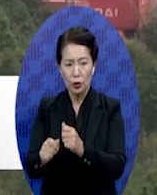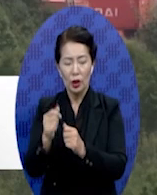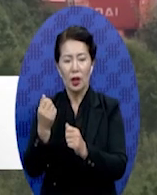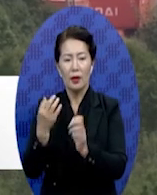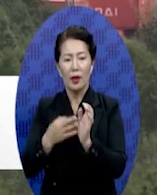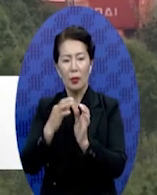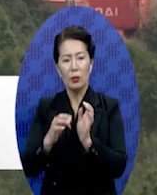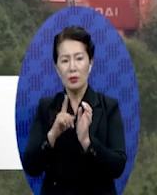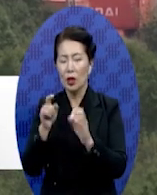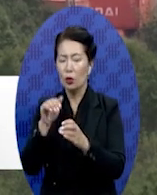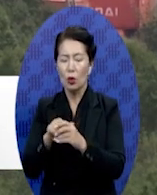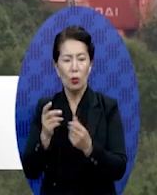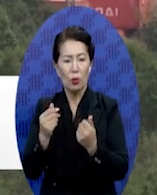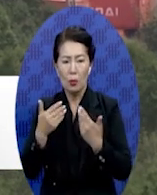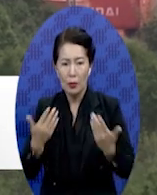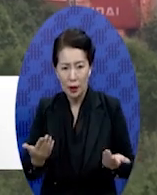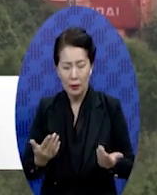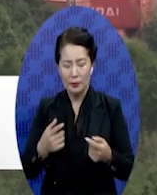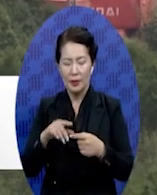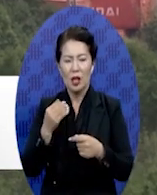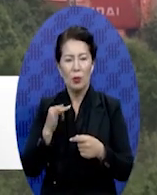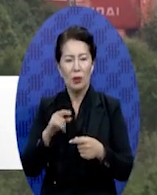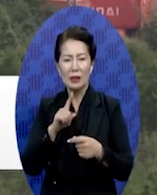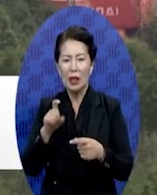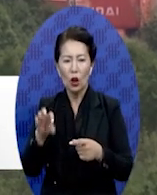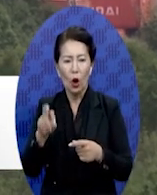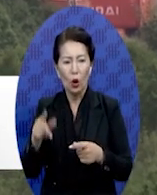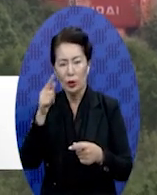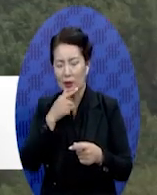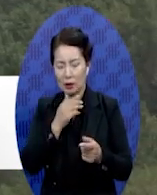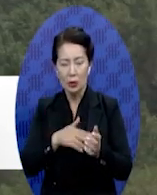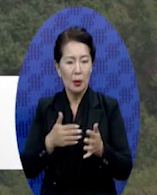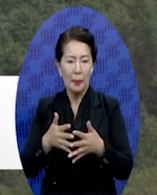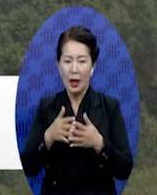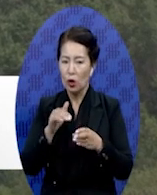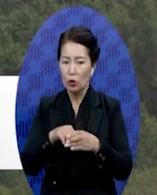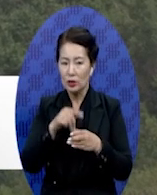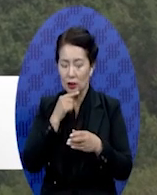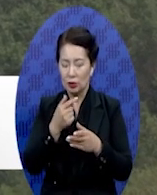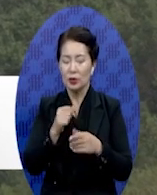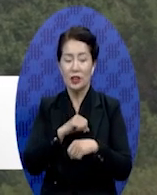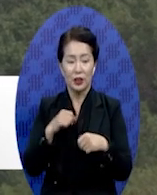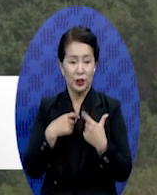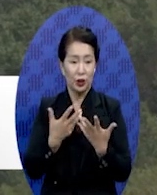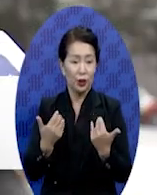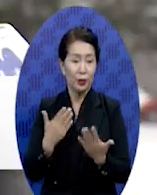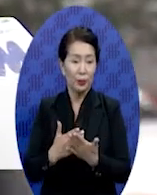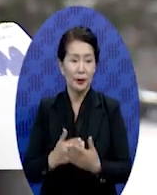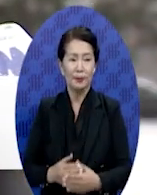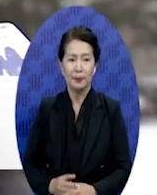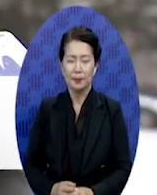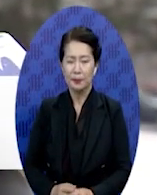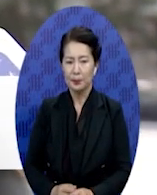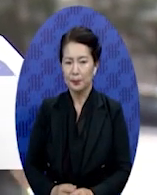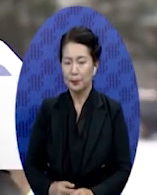зээлд хамрагдах мөнгөгүй. Мөн ипотекийн зээлийн олдсон тар учраас байранд орж чадахгүй байгаа иргэн олон бий. Тэгэхээр аюух